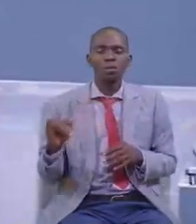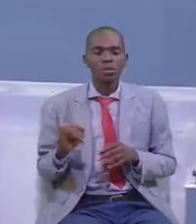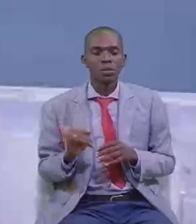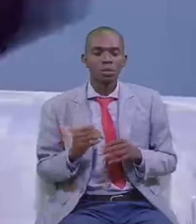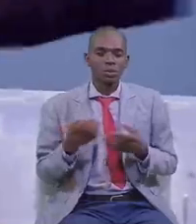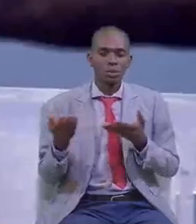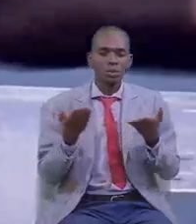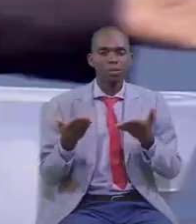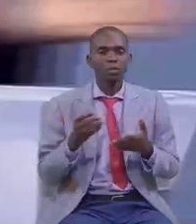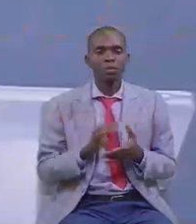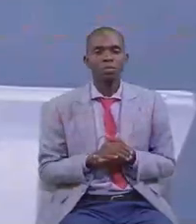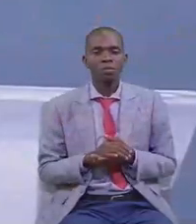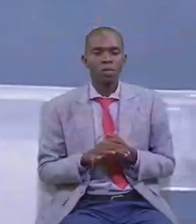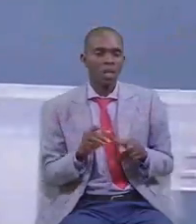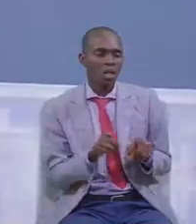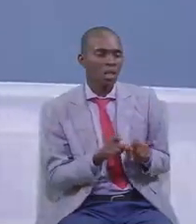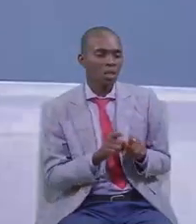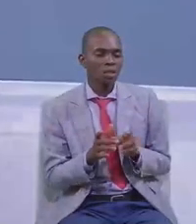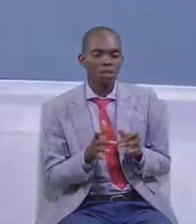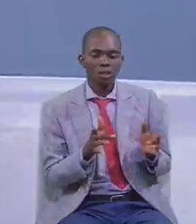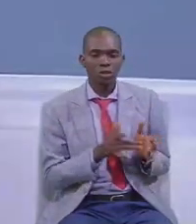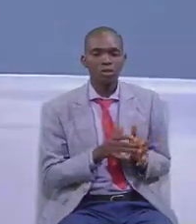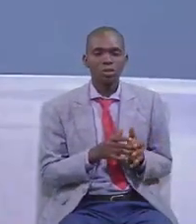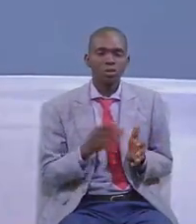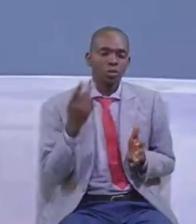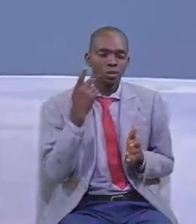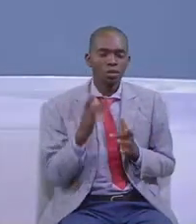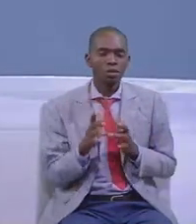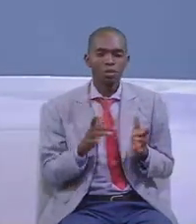comme Jésus, tu le fais.